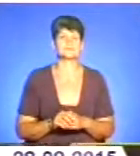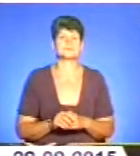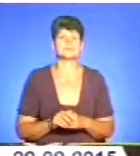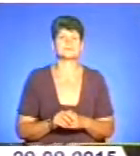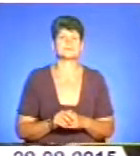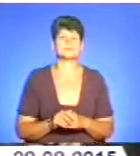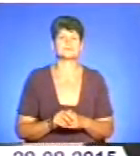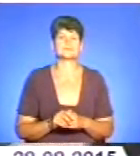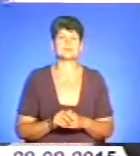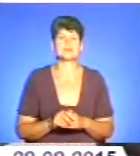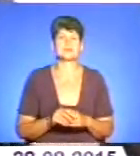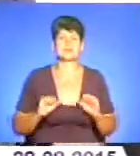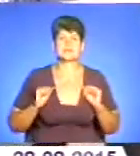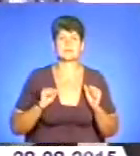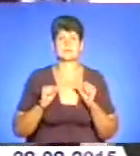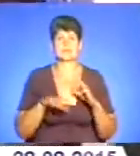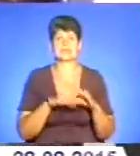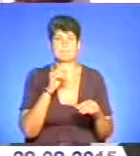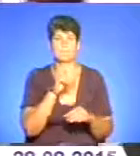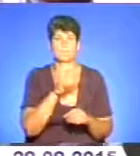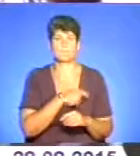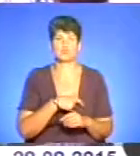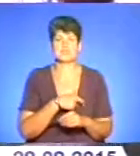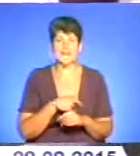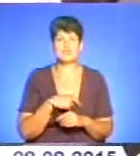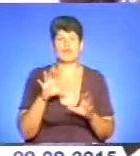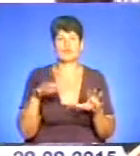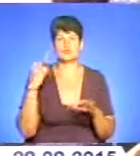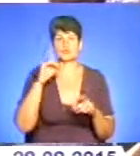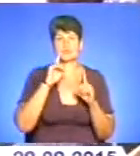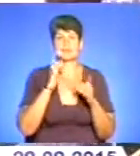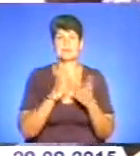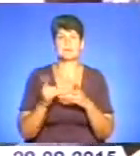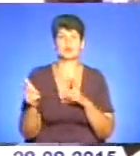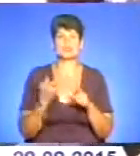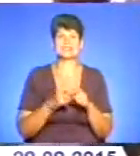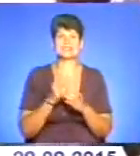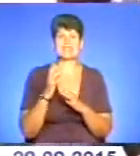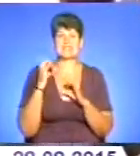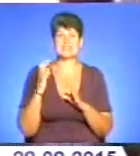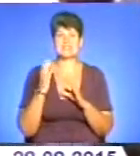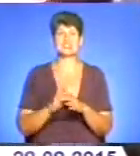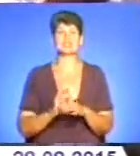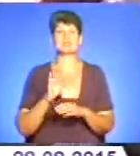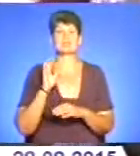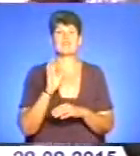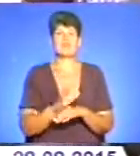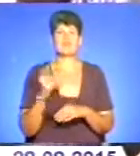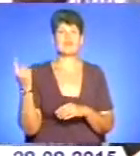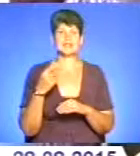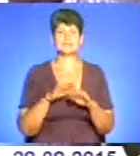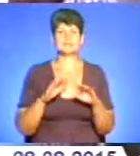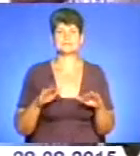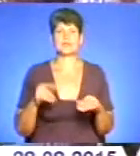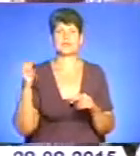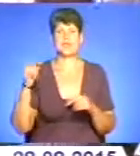Зусиллями депутатів, голови обласної ради, всіх є приготовлений цей вантаж, який відправляється найперше дітлахам